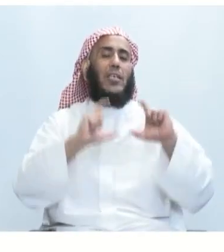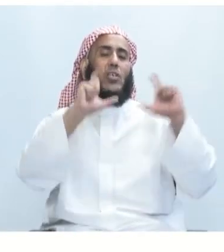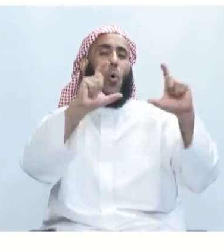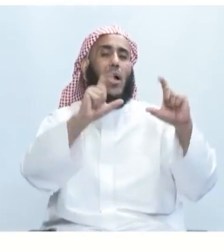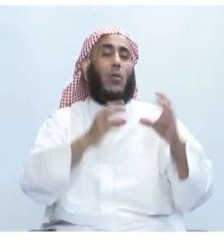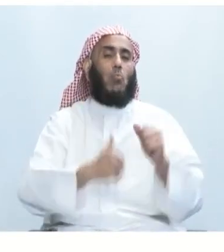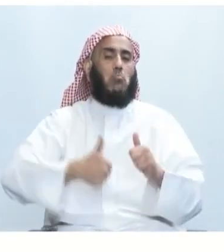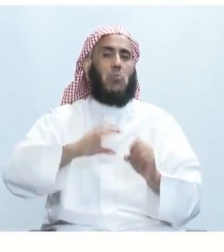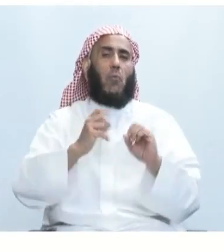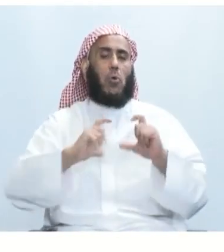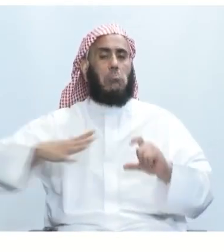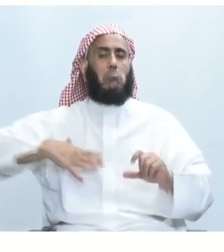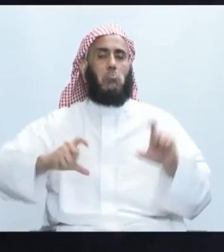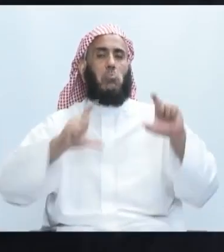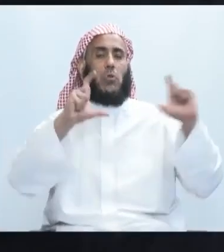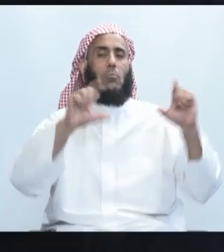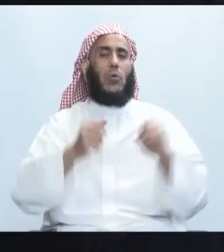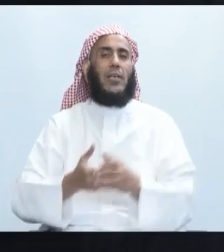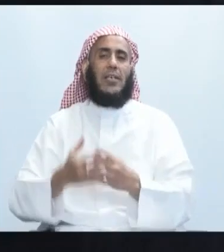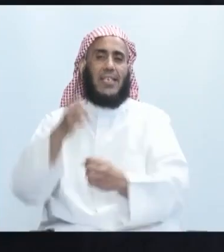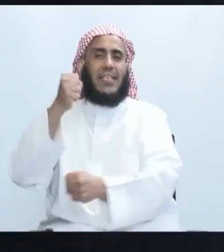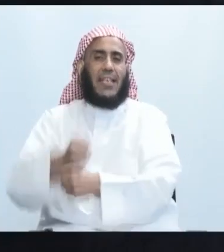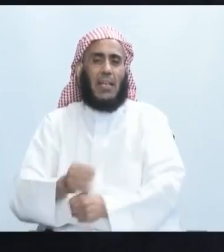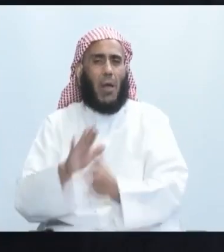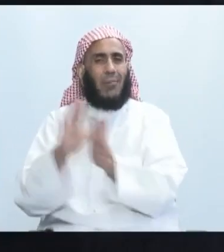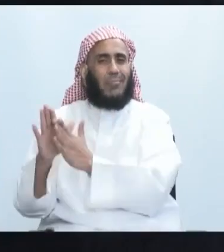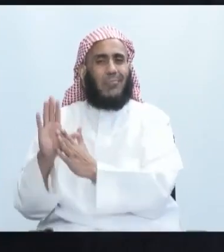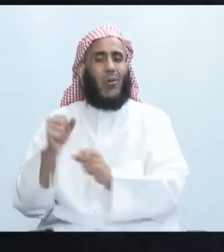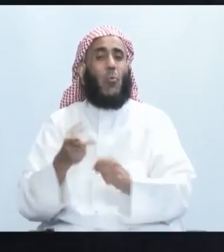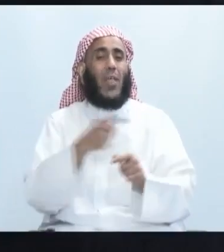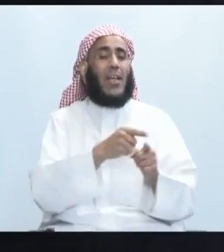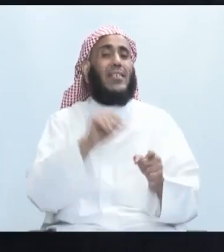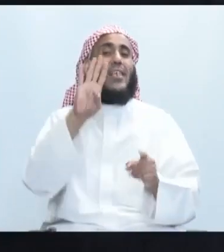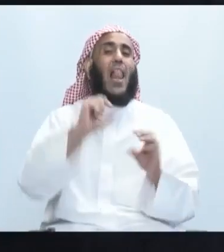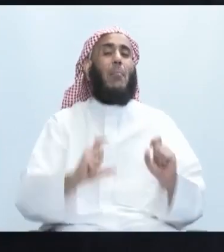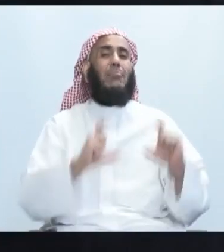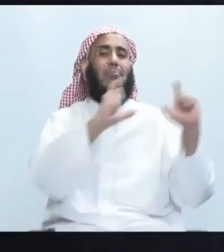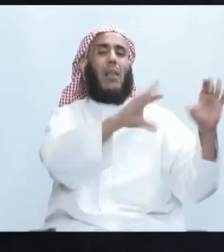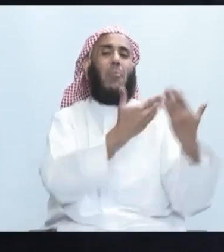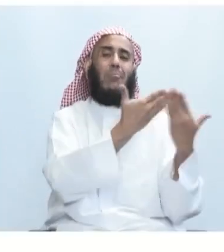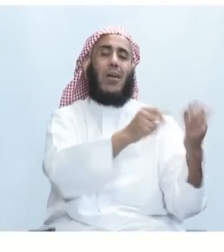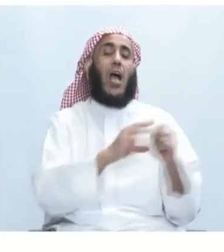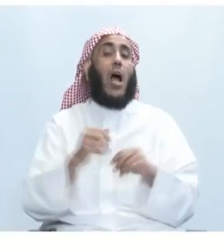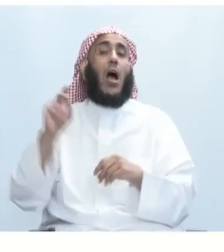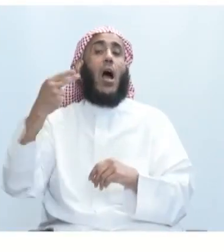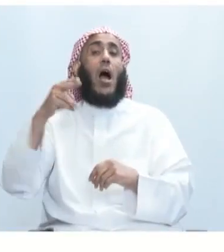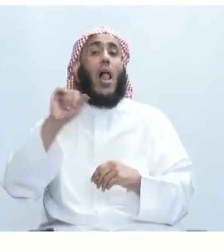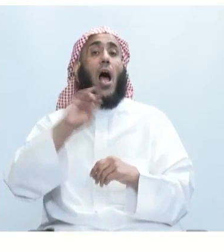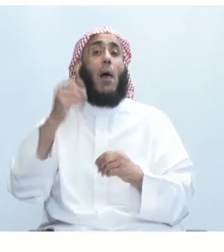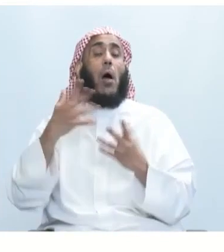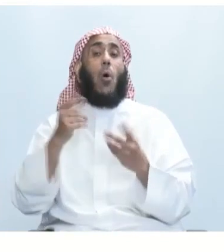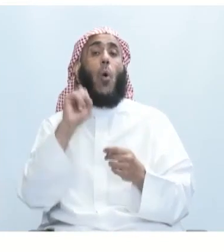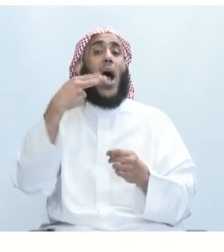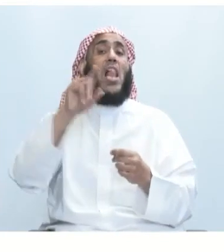المعنى هنا اختلف المعنى سلم وسلم كلها بحسب السياق كذلك علامه او او علام